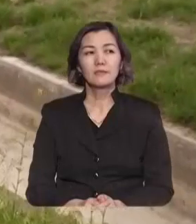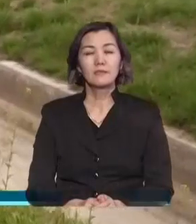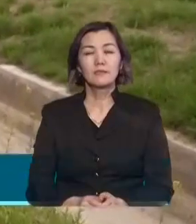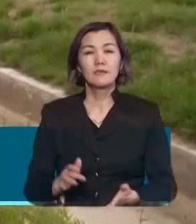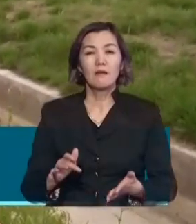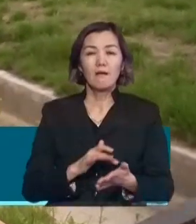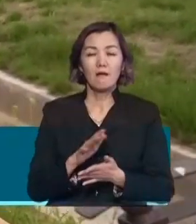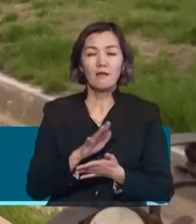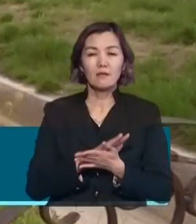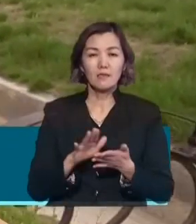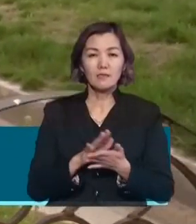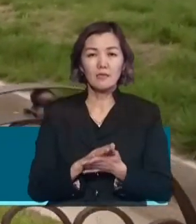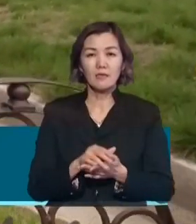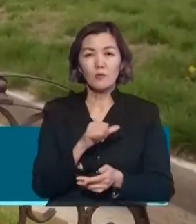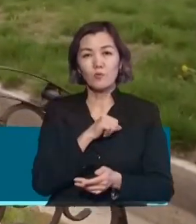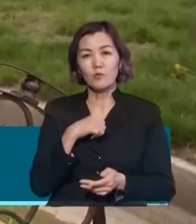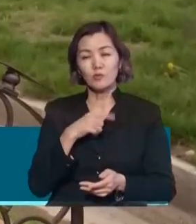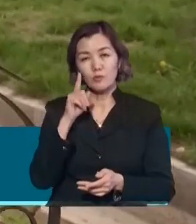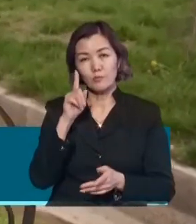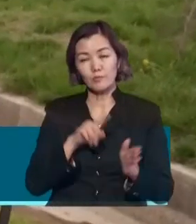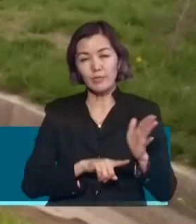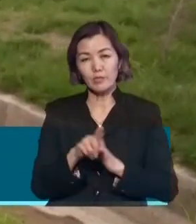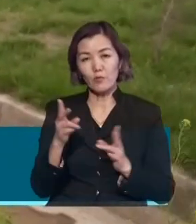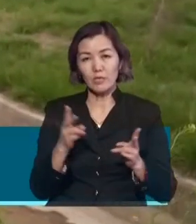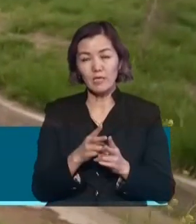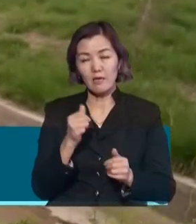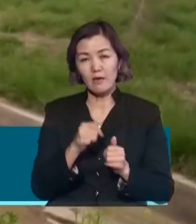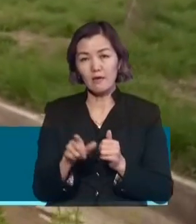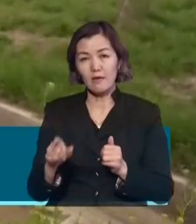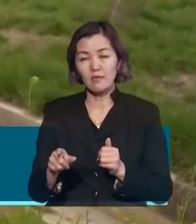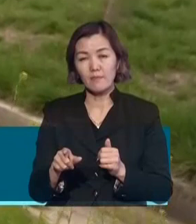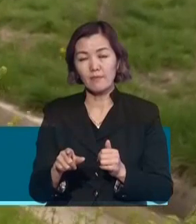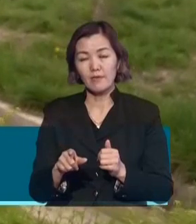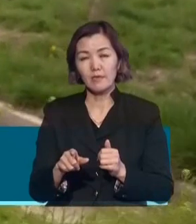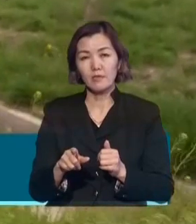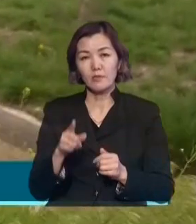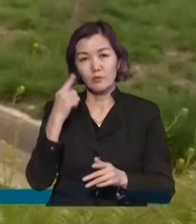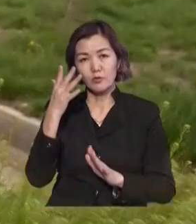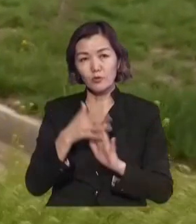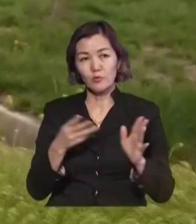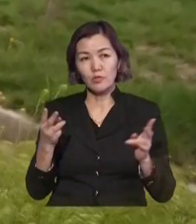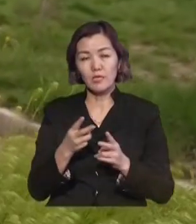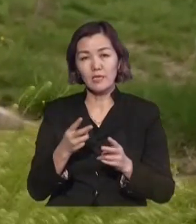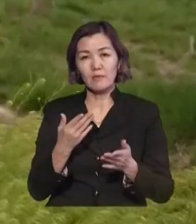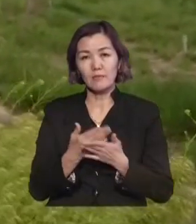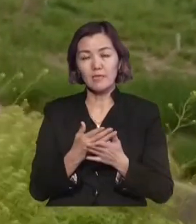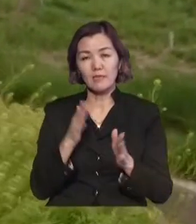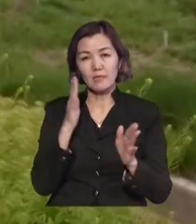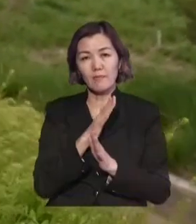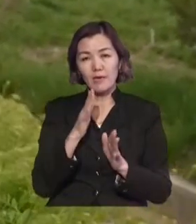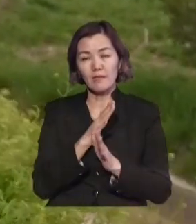Қала тазалығы ең алдымен сана тазалығынан басталады, яғни оны әр адам өзінен бастау тиіс. Ендеше сіз де қоршаған орта